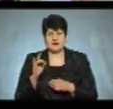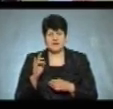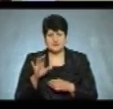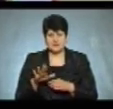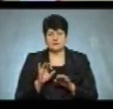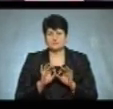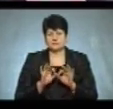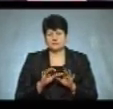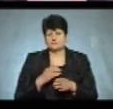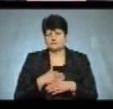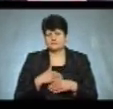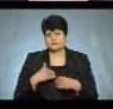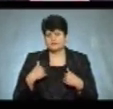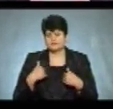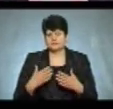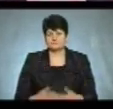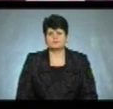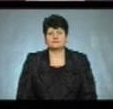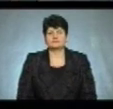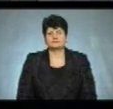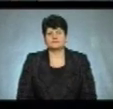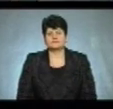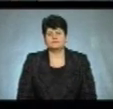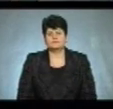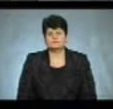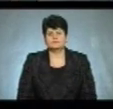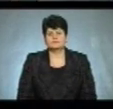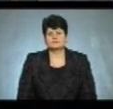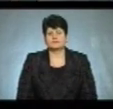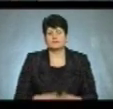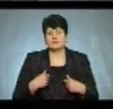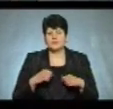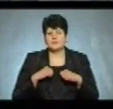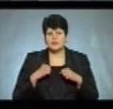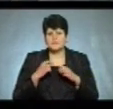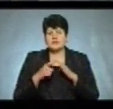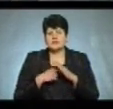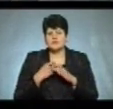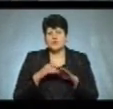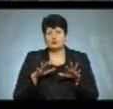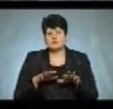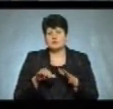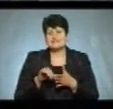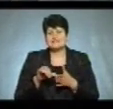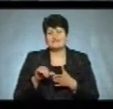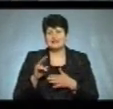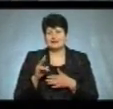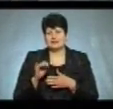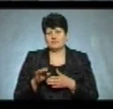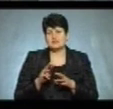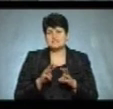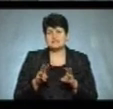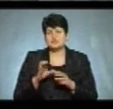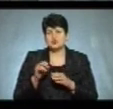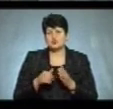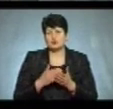коментарів відмовився. Анжела Шова, Юрій Багрій, новини. Ми намагаємося дізнатися позицію представників Міністерства